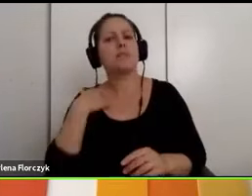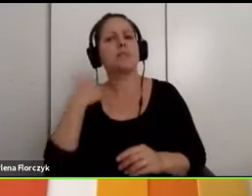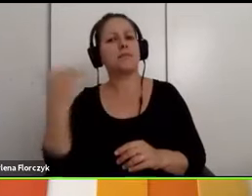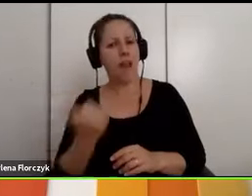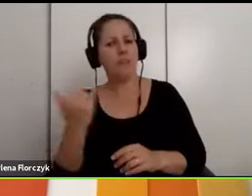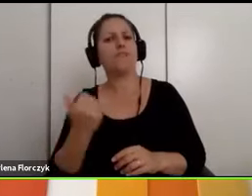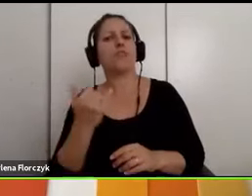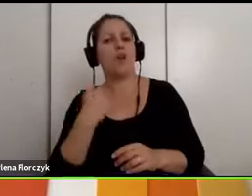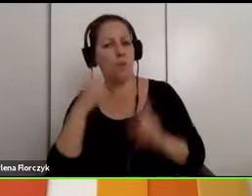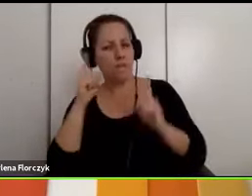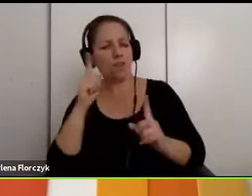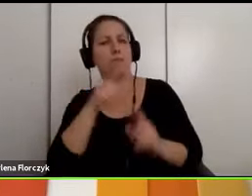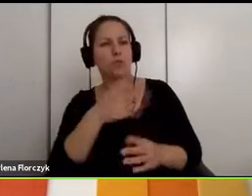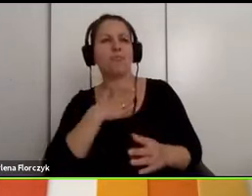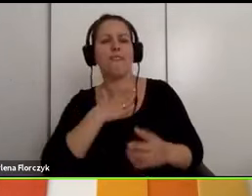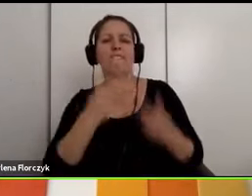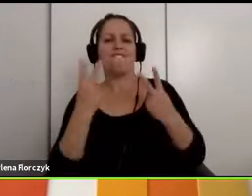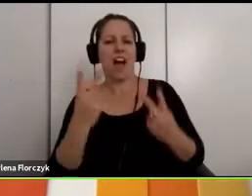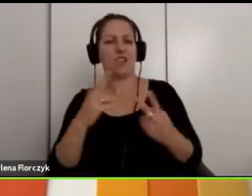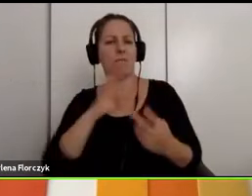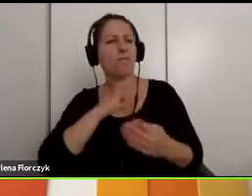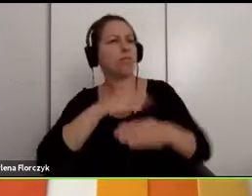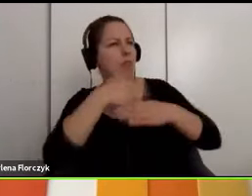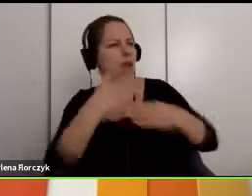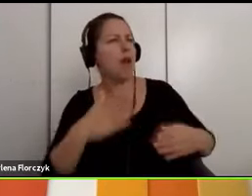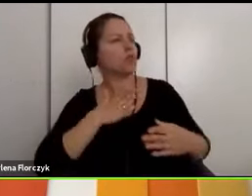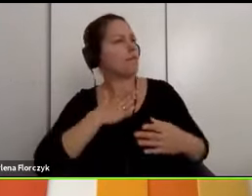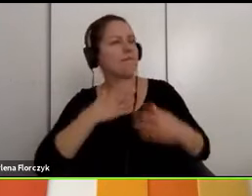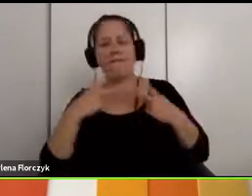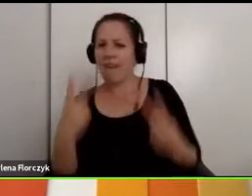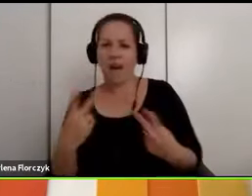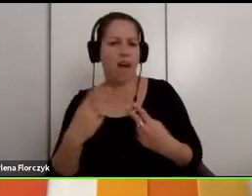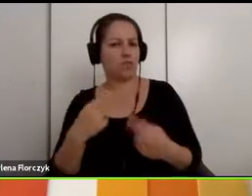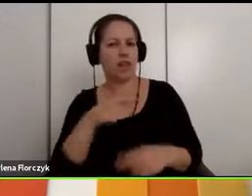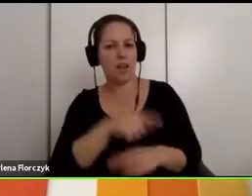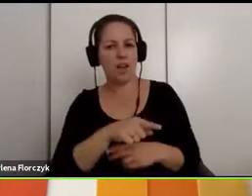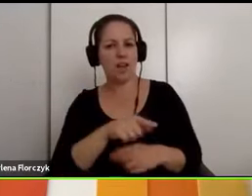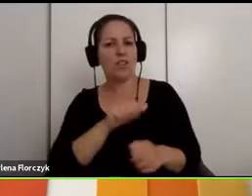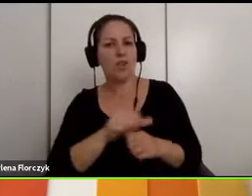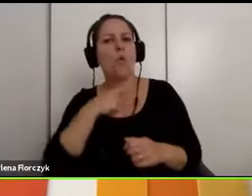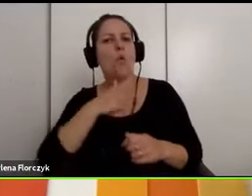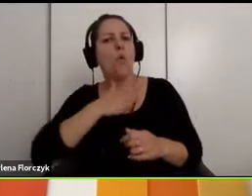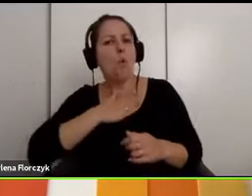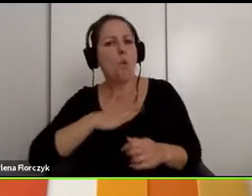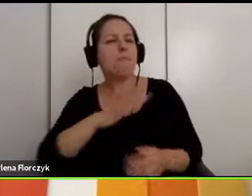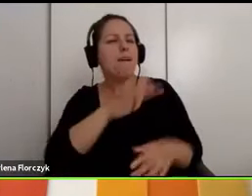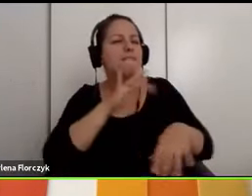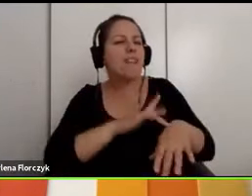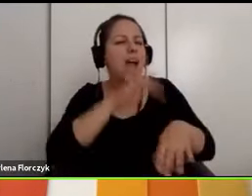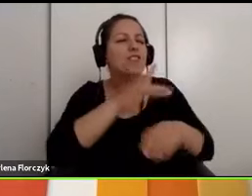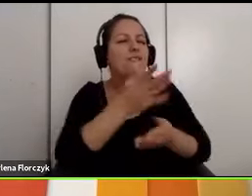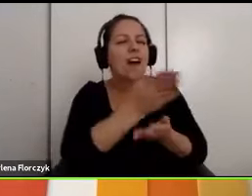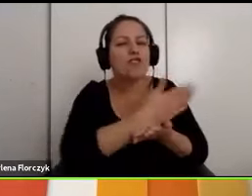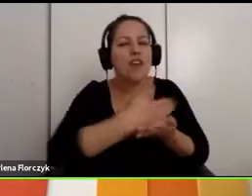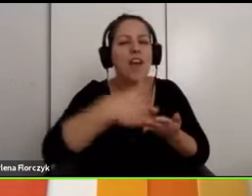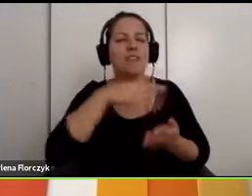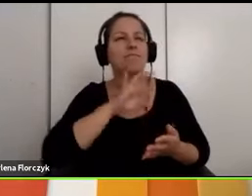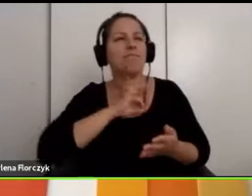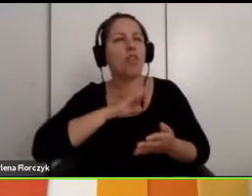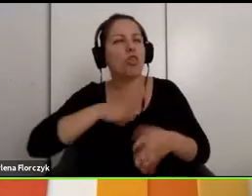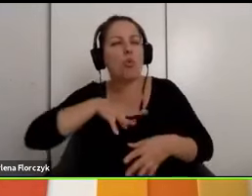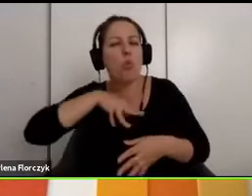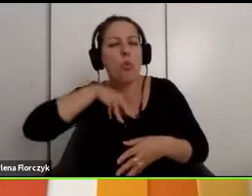zawsze uważałem, że to jest ważne w moim życiu, ten teatr i jakieś takie, że to jest, że lubię tą wrażliwą część swojej duszy, że